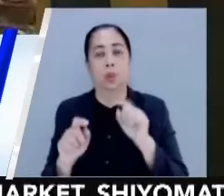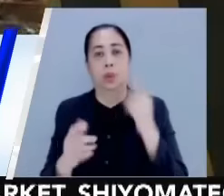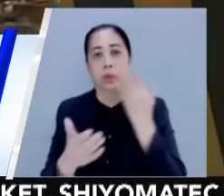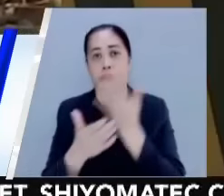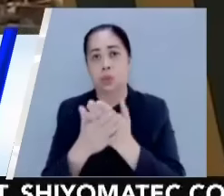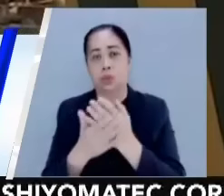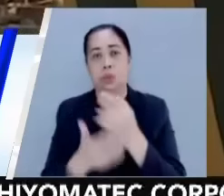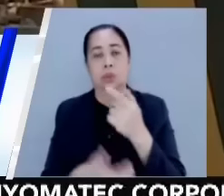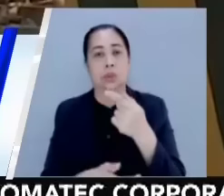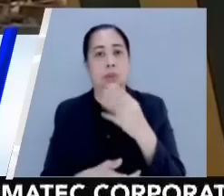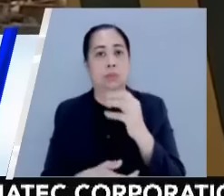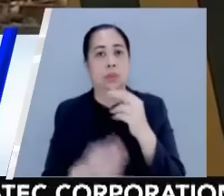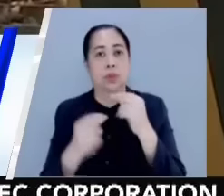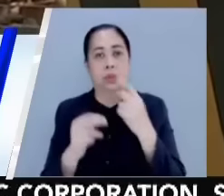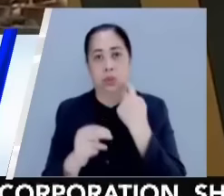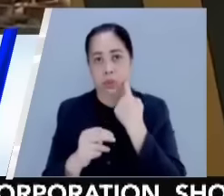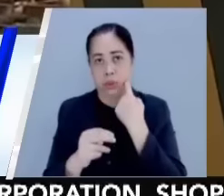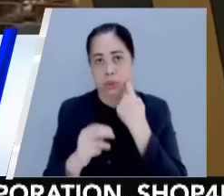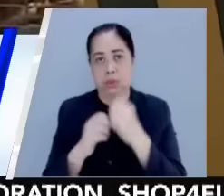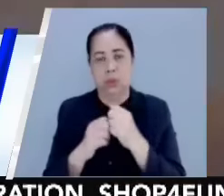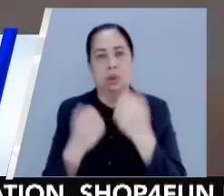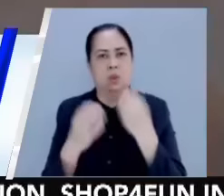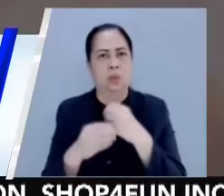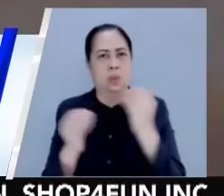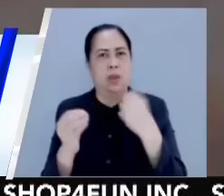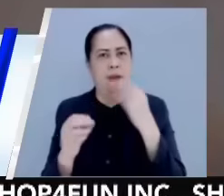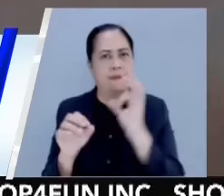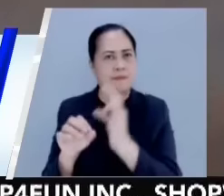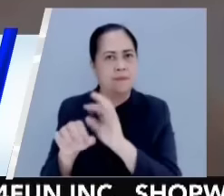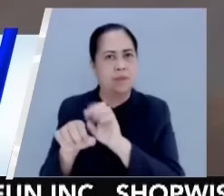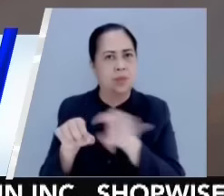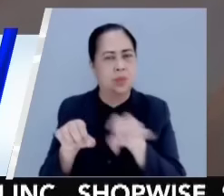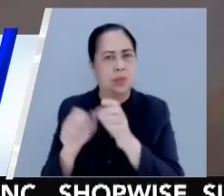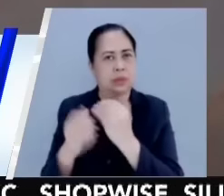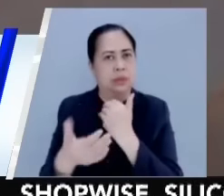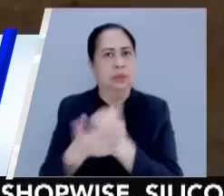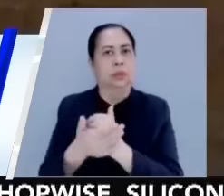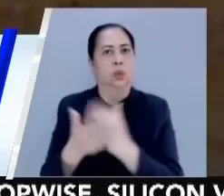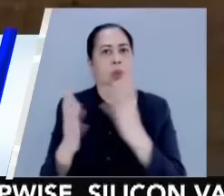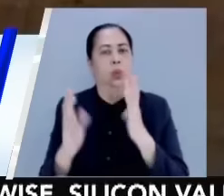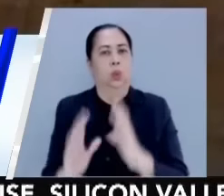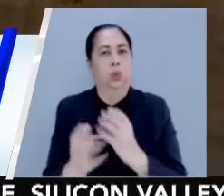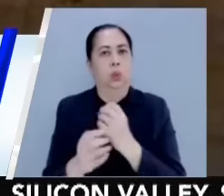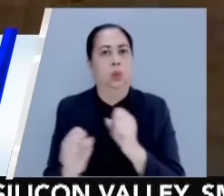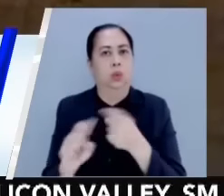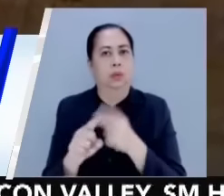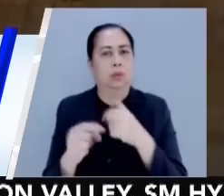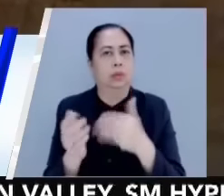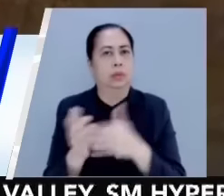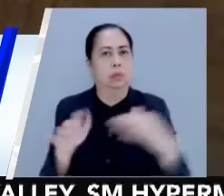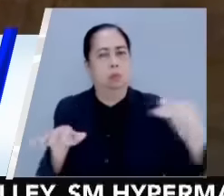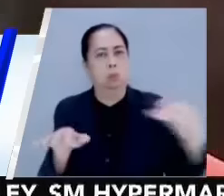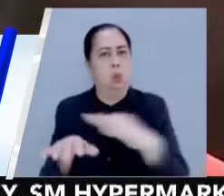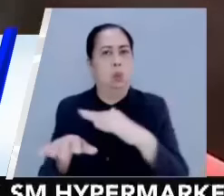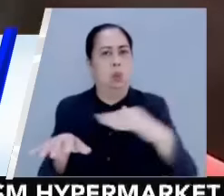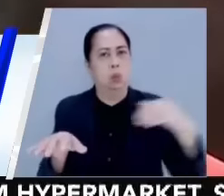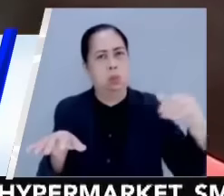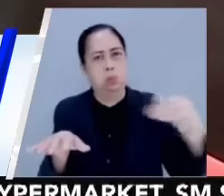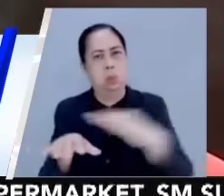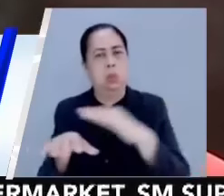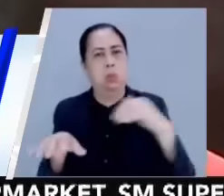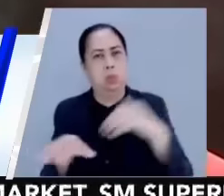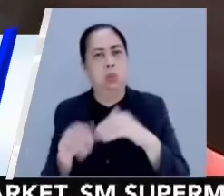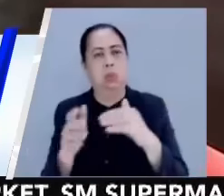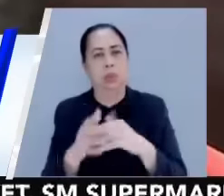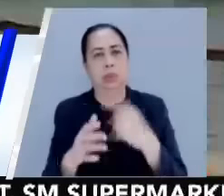Integrated News kanina, bakas pa ang butas mula sa tanker na tinamo nito mula sa paulit-ulit na pagtama sa Pantalan. Nauna nang